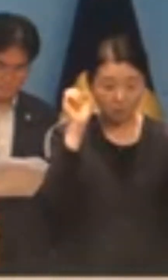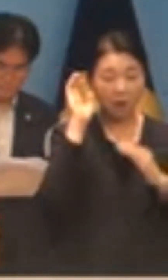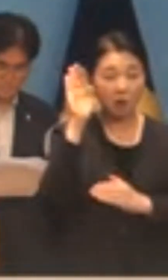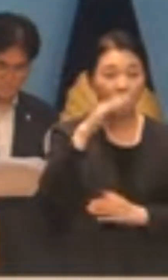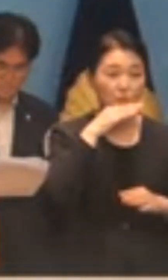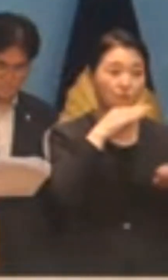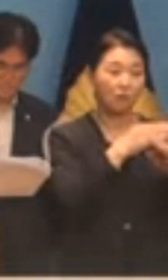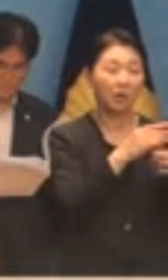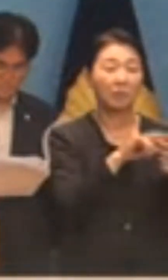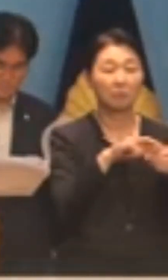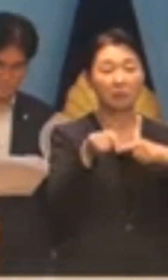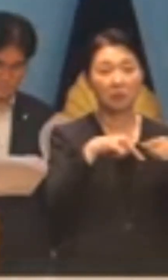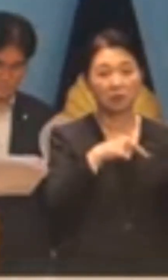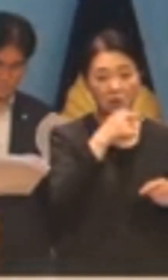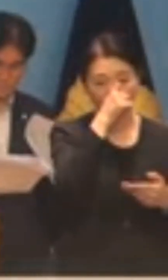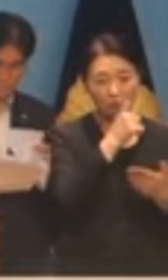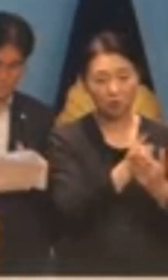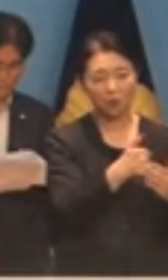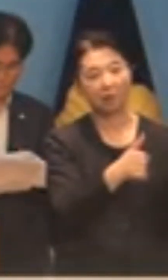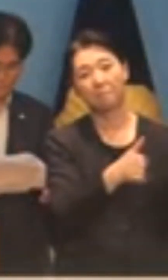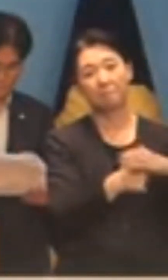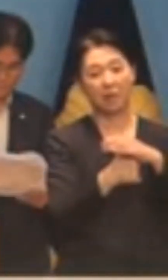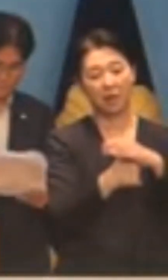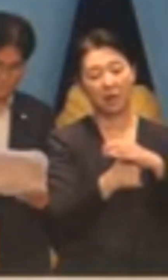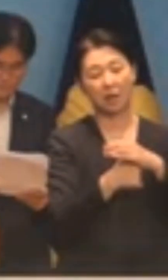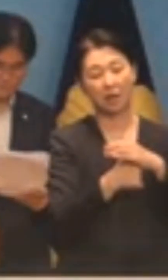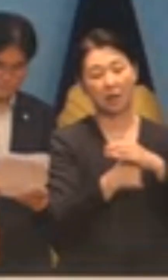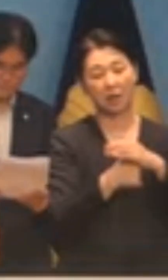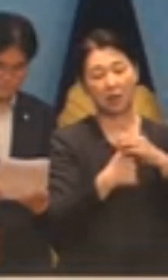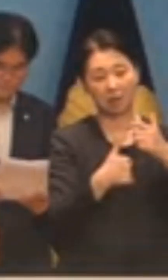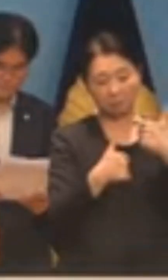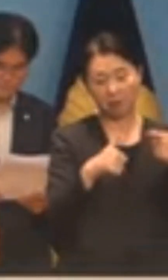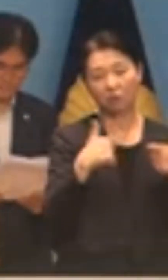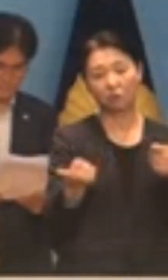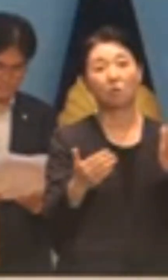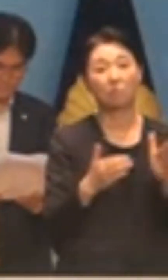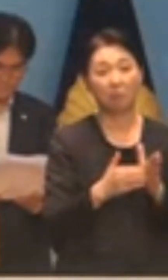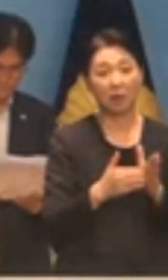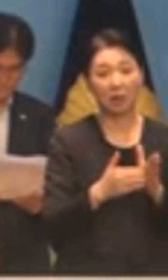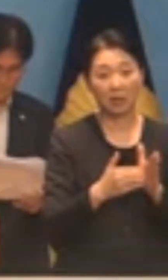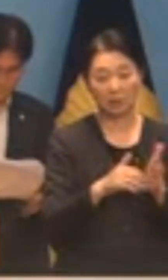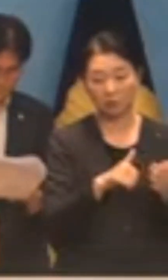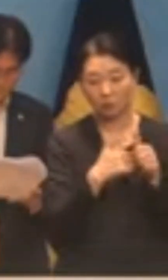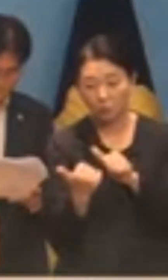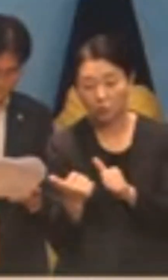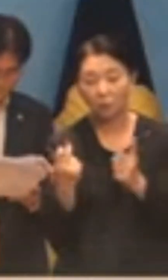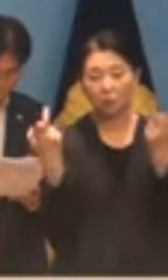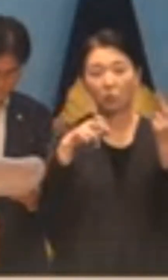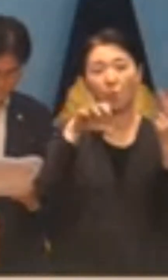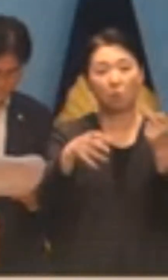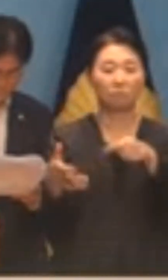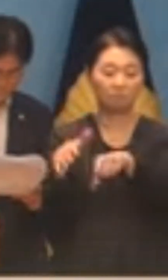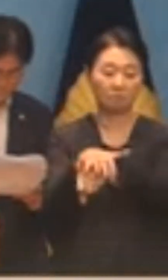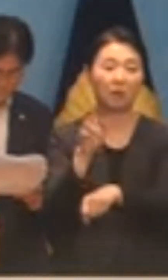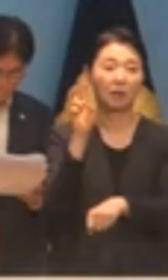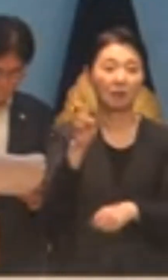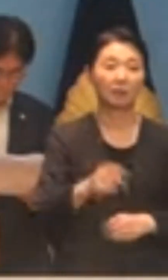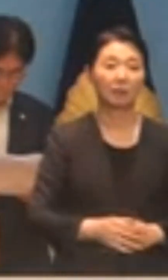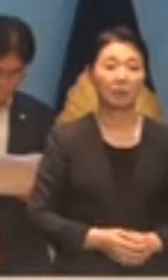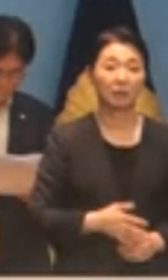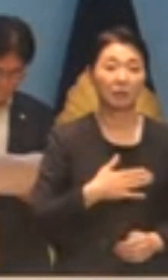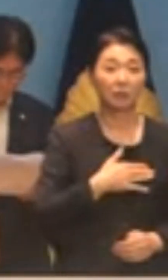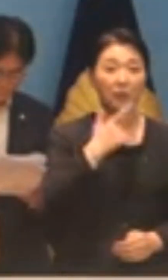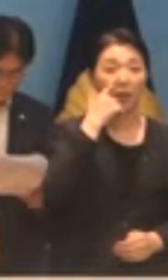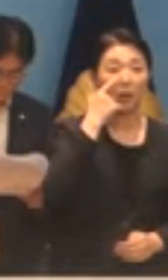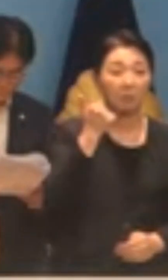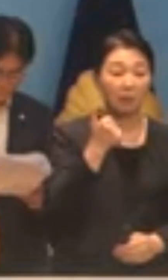지범으로 학살당하셨고 지금도 그 시신은 상해골 어딘가에 잠들어 계십니다. 저희